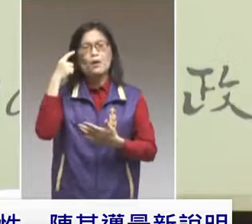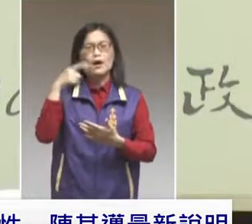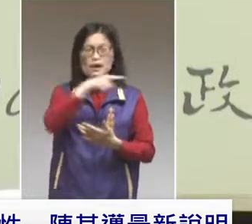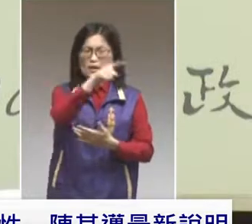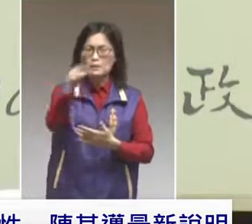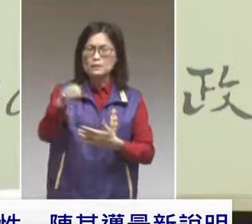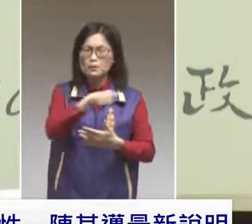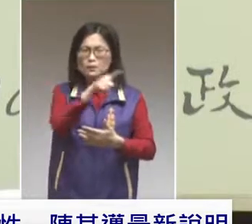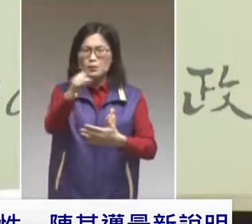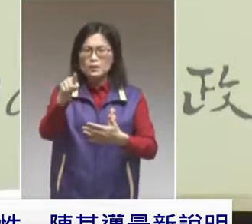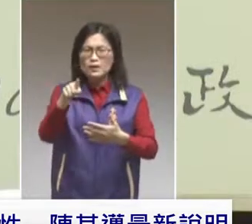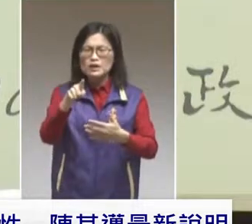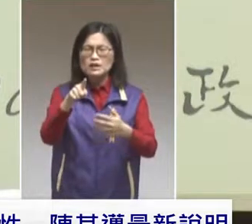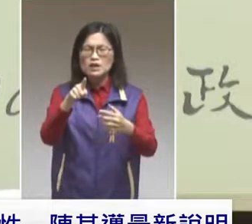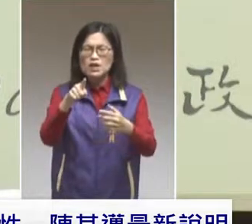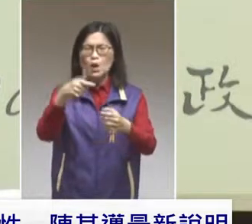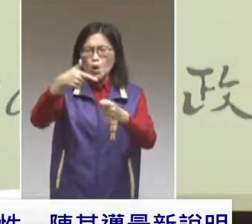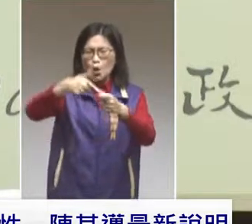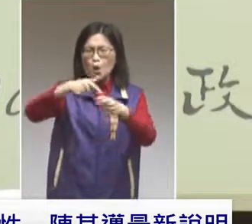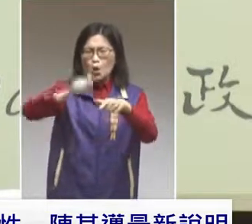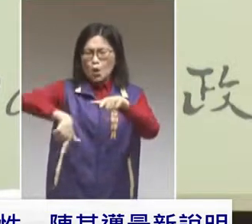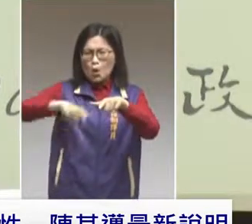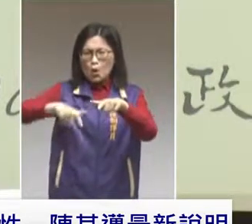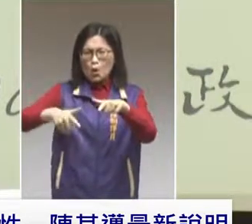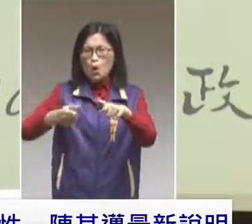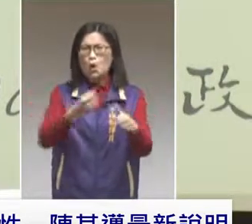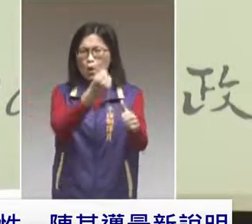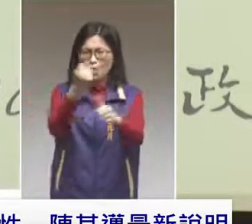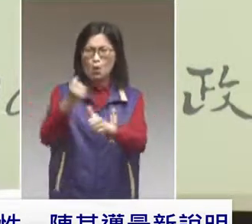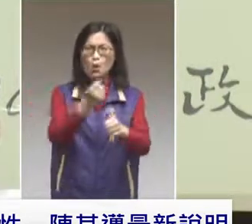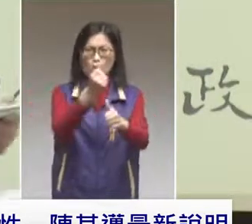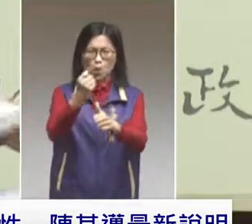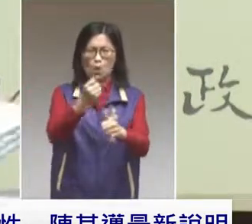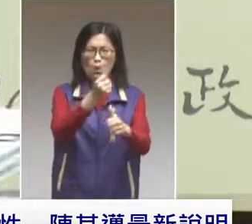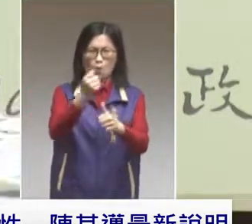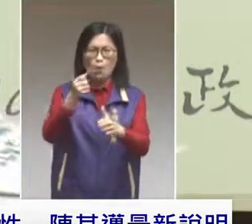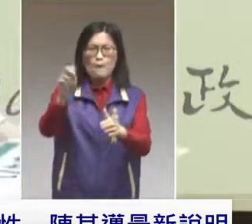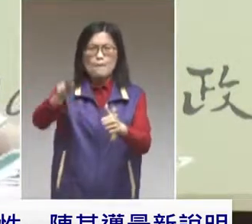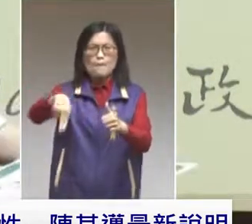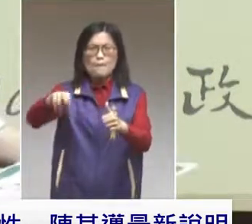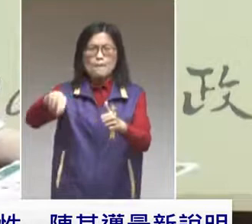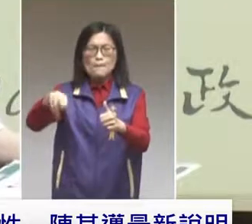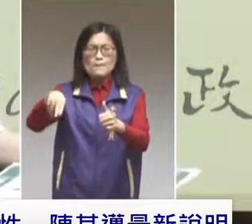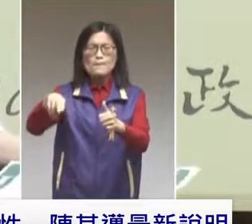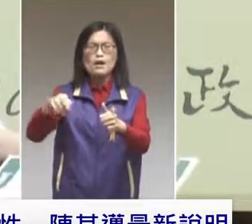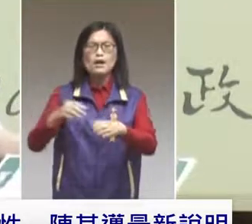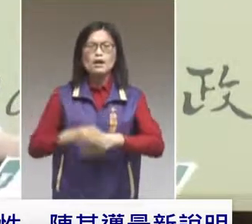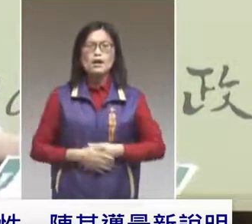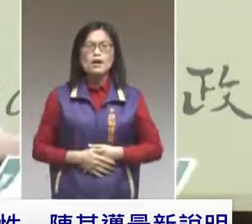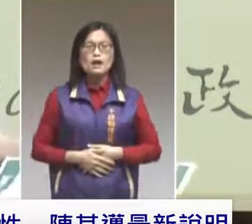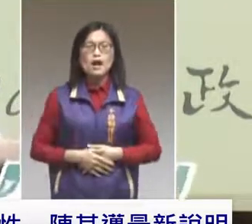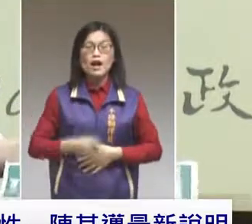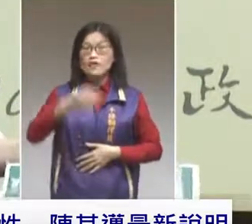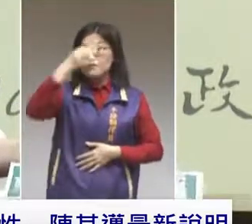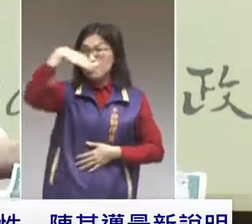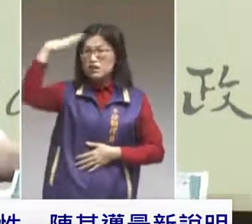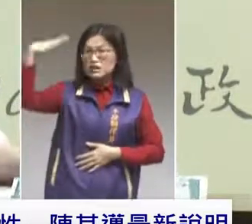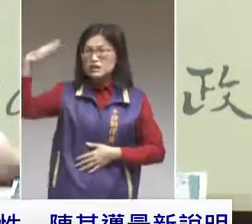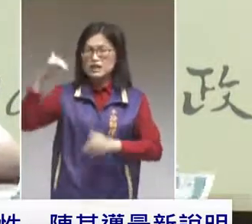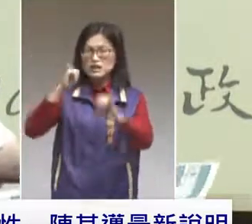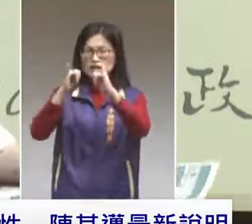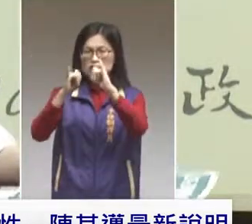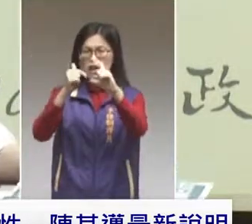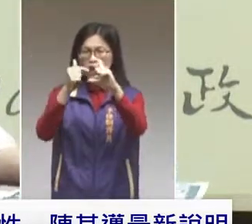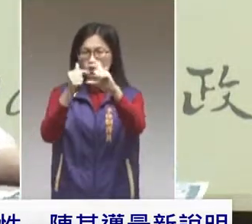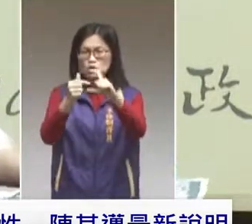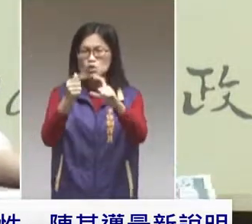案，所以在它的范围的部分，我们也把它这个风险在控制在一定的范围。那